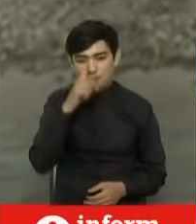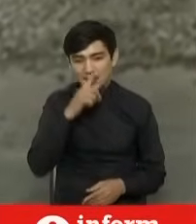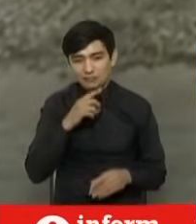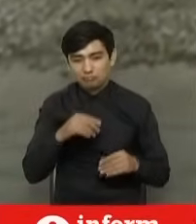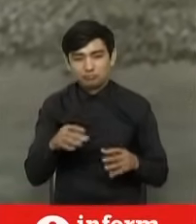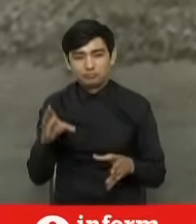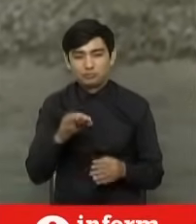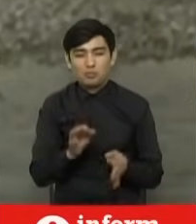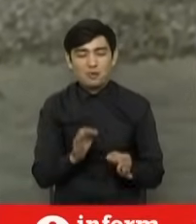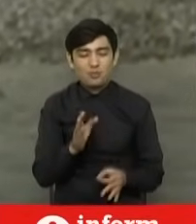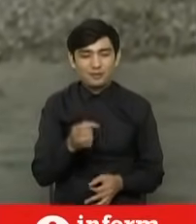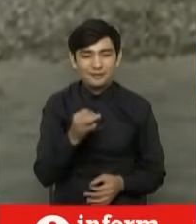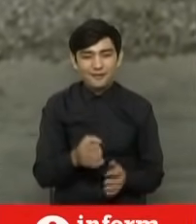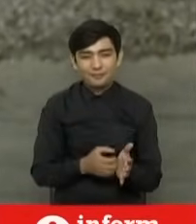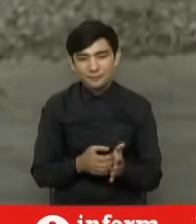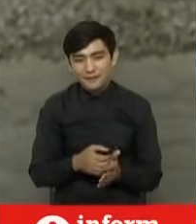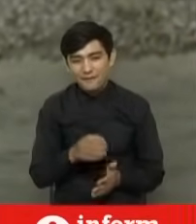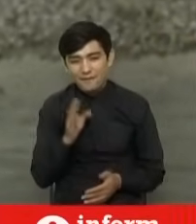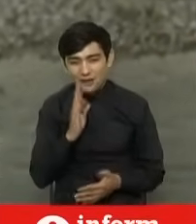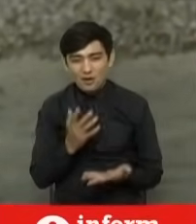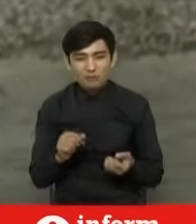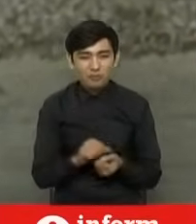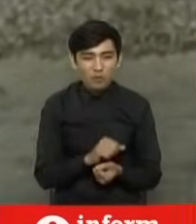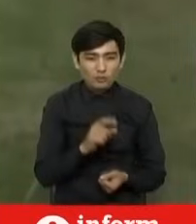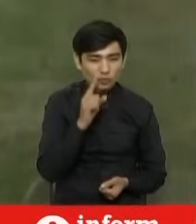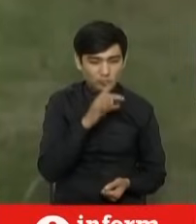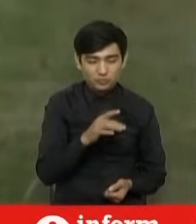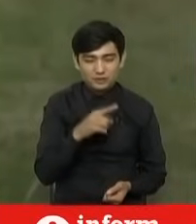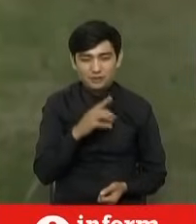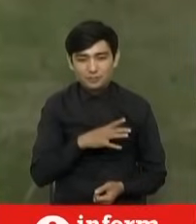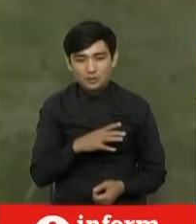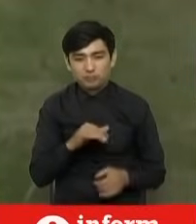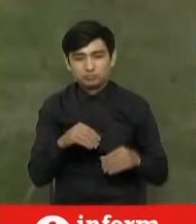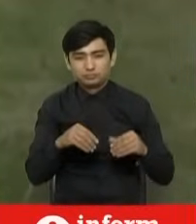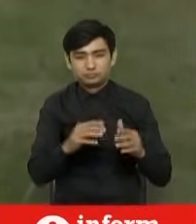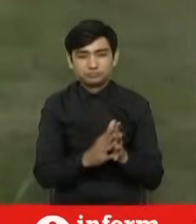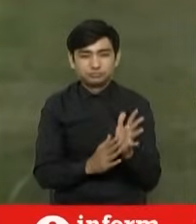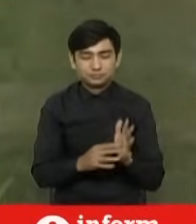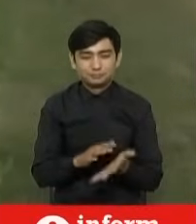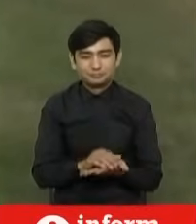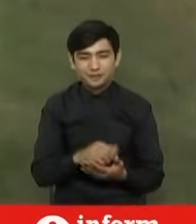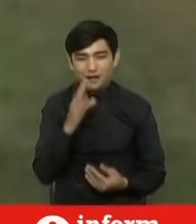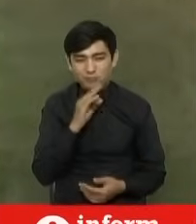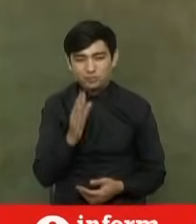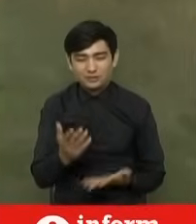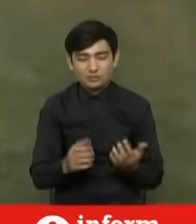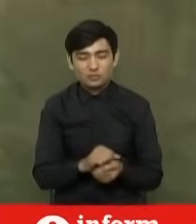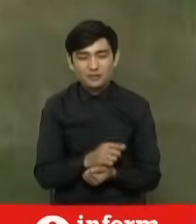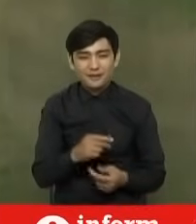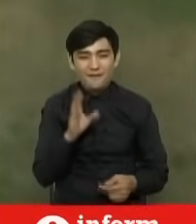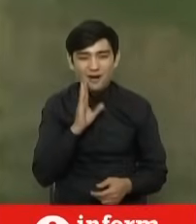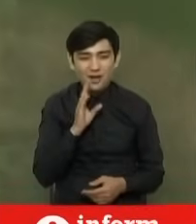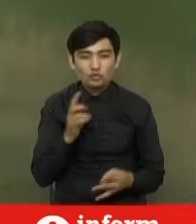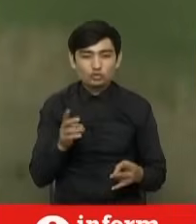отметили синоптики. Недостаток осадков и засушливое лето неминуемо скажутся на урожае. Пригодилась бы паводковая вода, но она